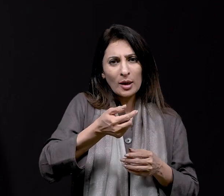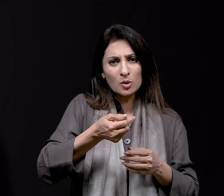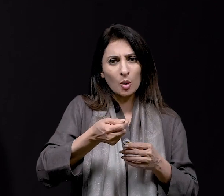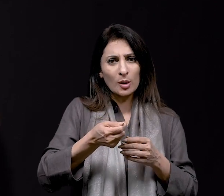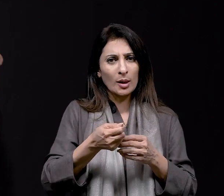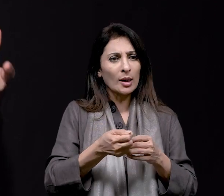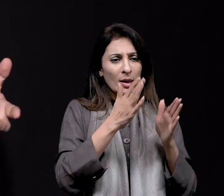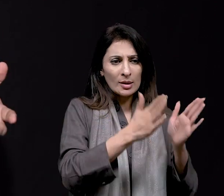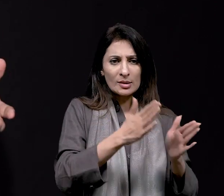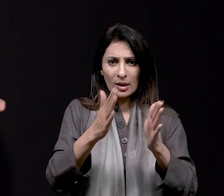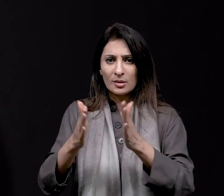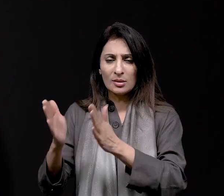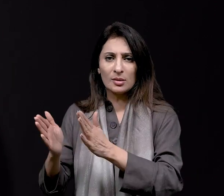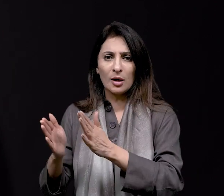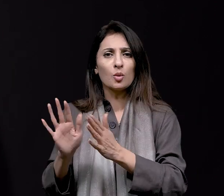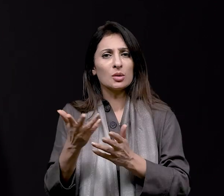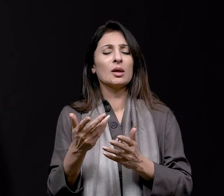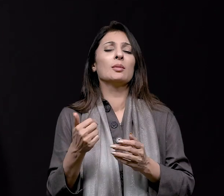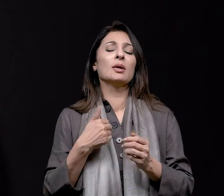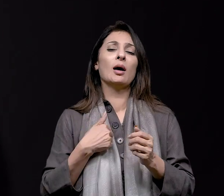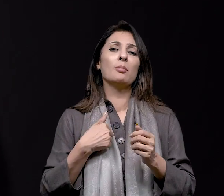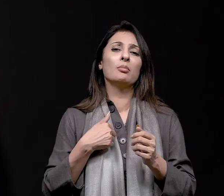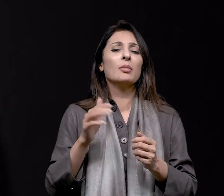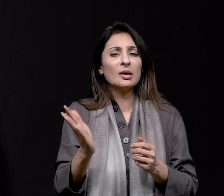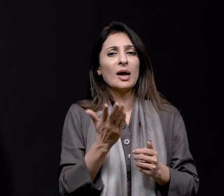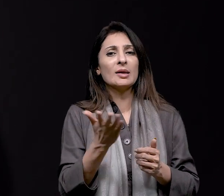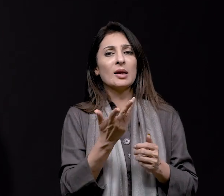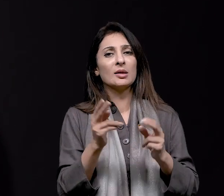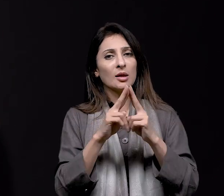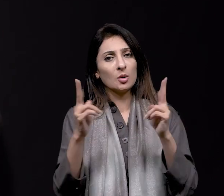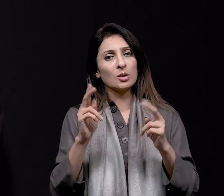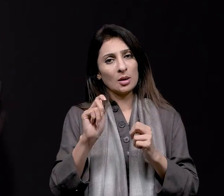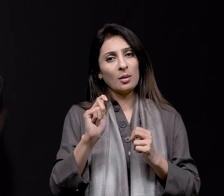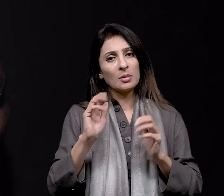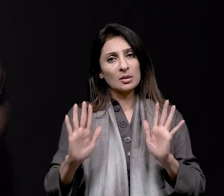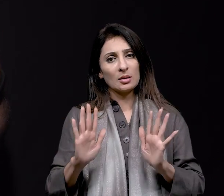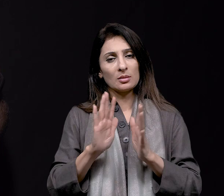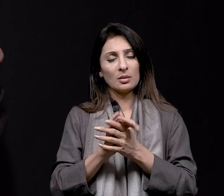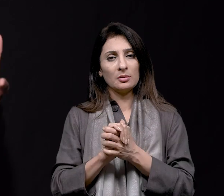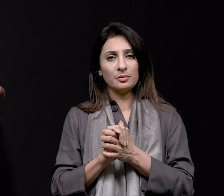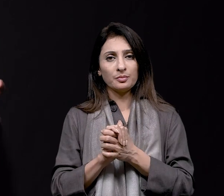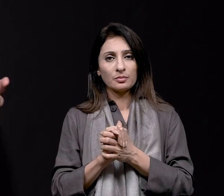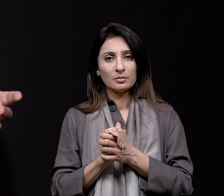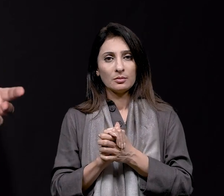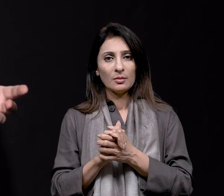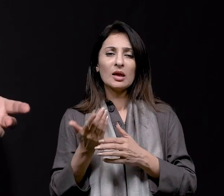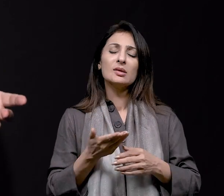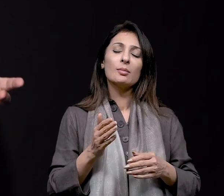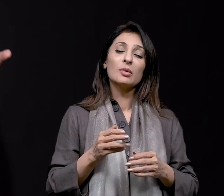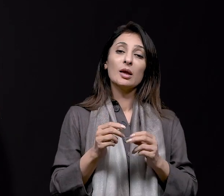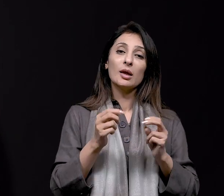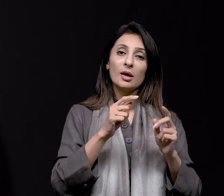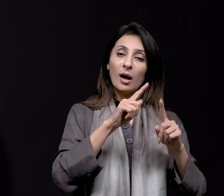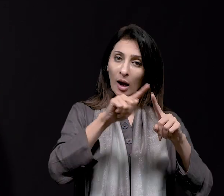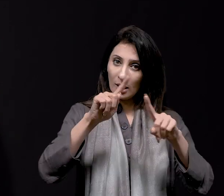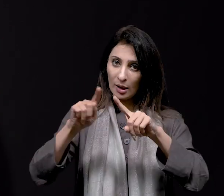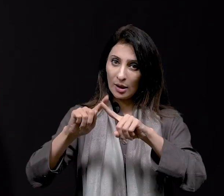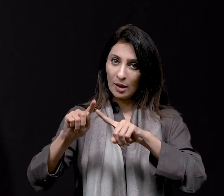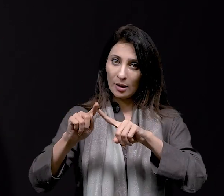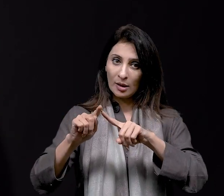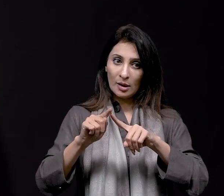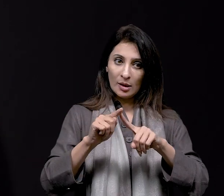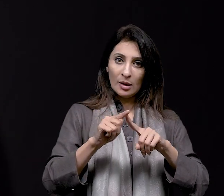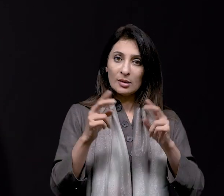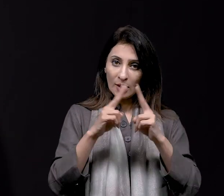ایجوکیشن, ارلی وارننگ اور پریپیئرنیس کے اوپر کام کر سکتے ہیں, یا پھر جو ورنریبل اکنامک سیکٹرز ہیں ان کے لیے آلٹرنیٹیو